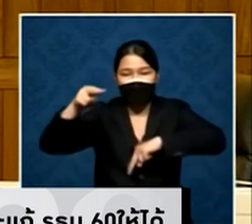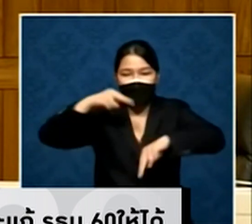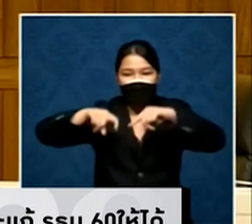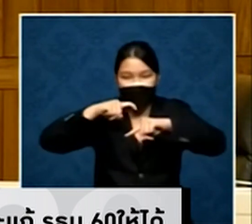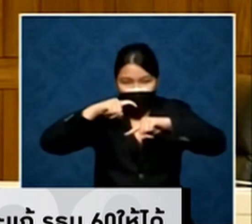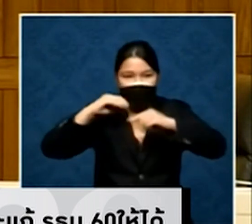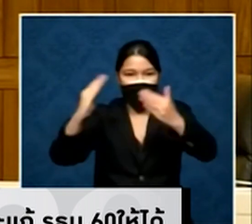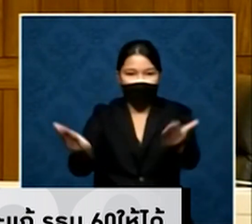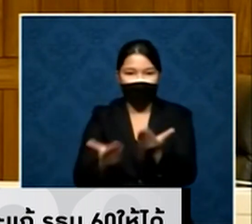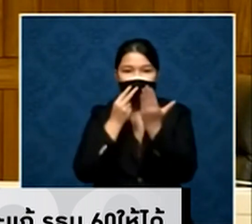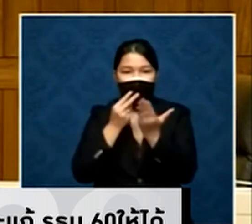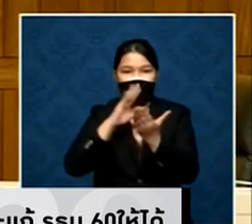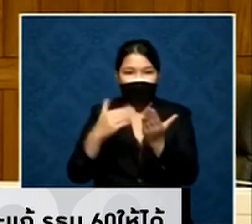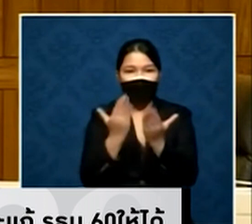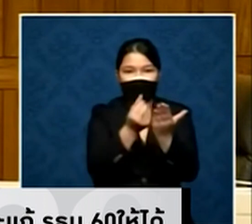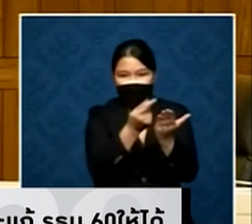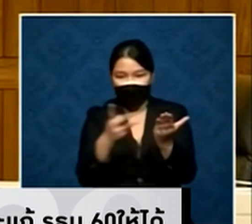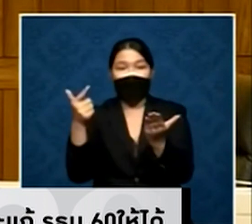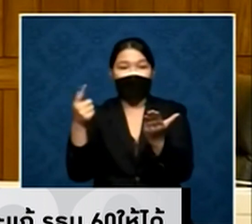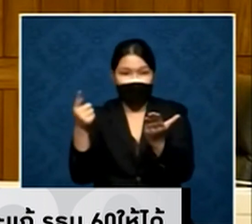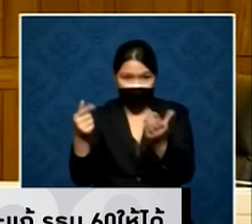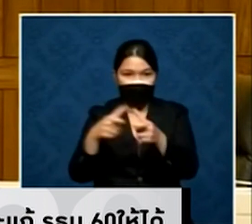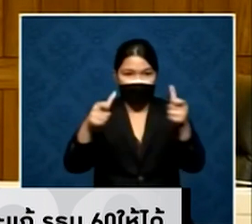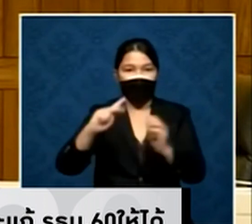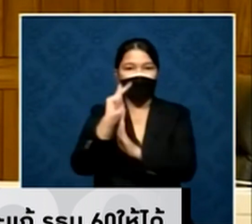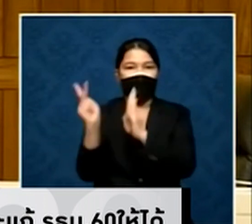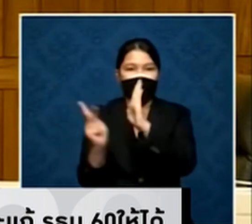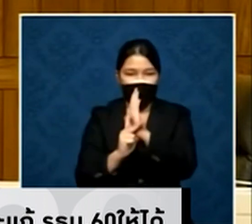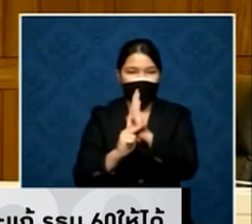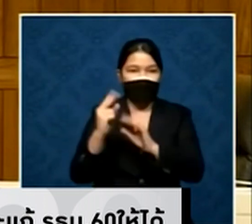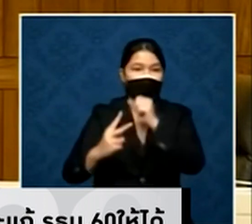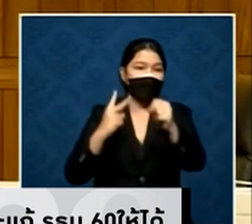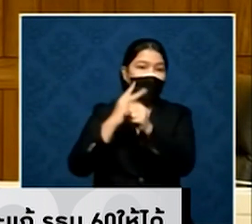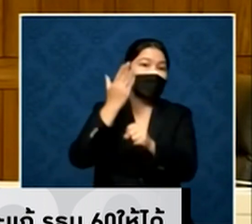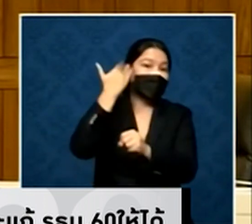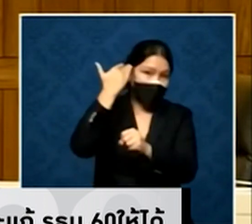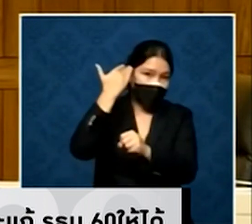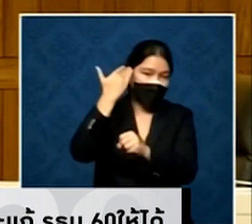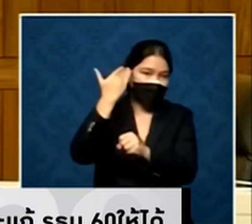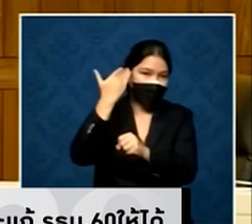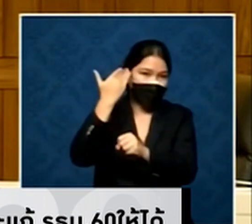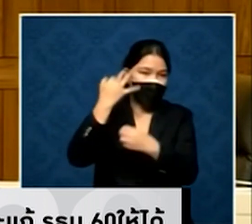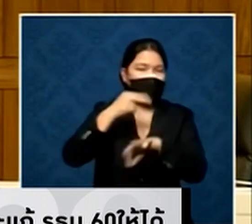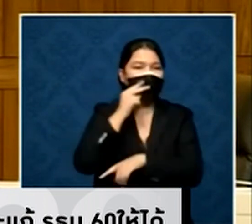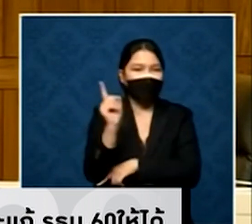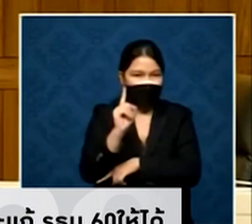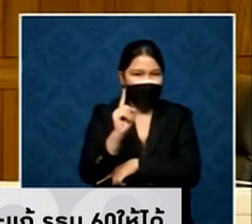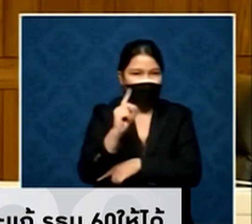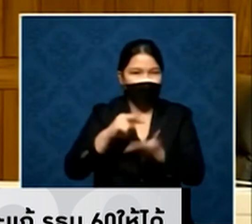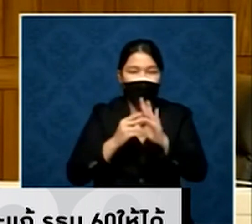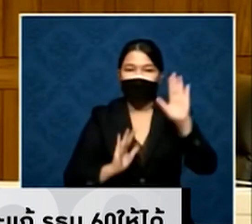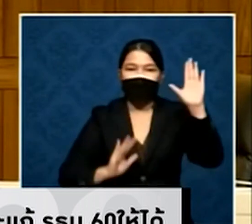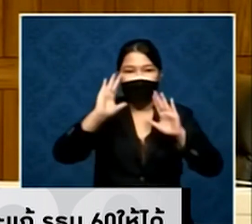อำนาจไว้เพียงพอแล้วนั่นนั่นคือความเป็นธรรมอย่างเงี้ยมันไม่น่าจะใช่และคนรุ่นใหม่ๆเขาฮะโอเคกับสิ่งนี้